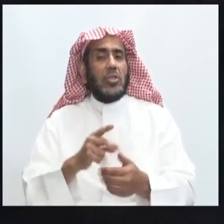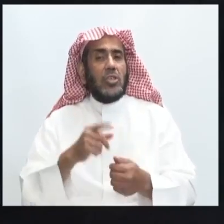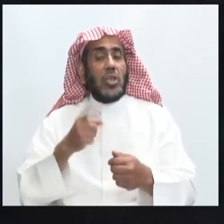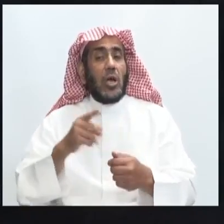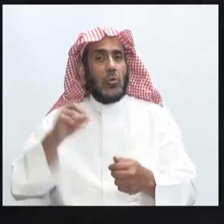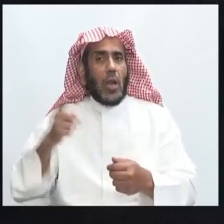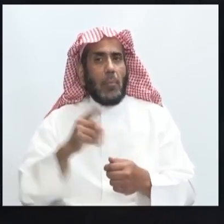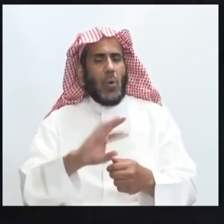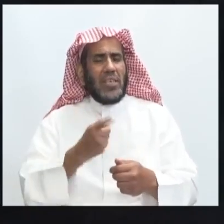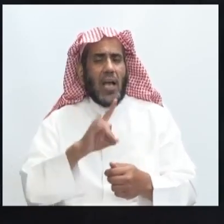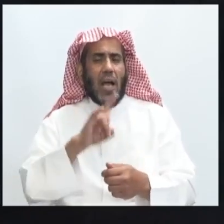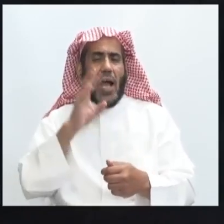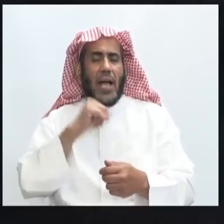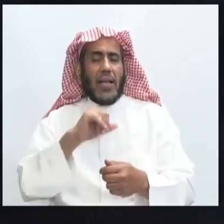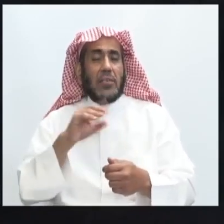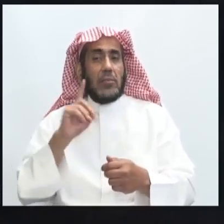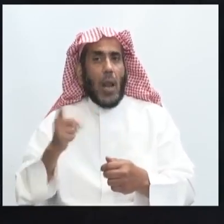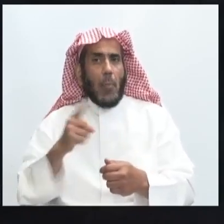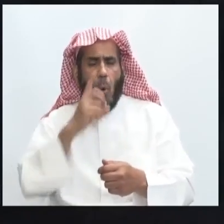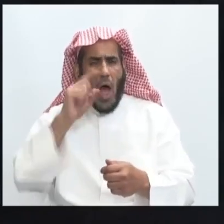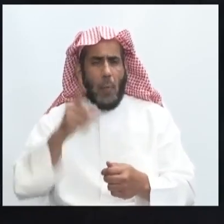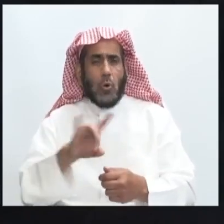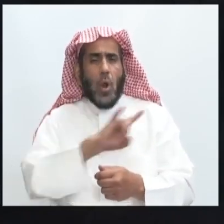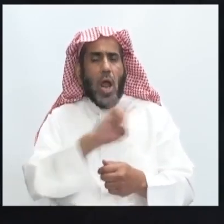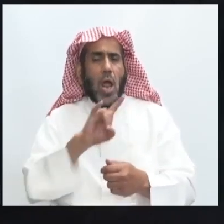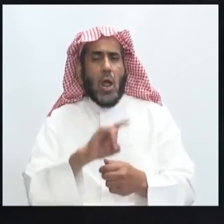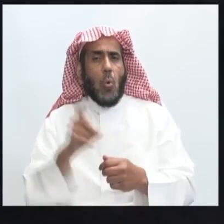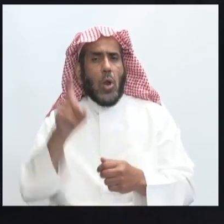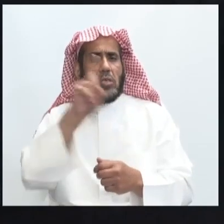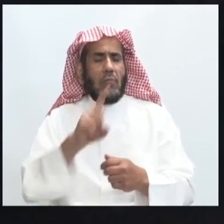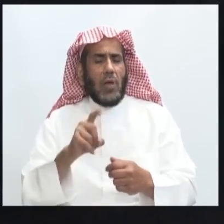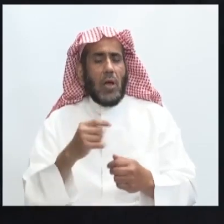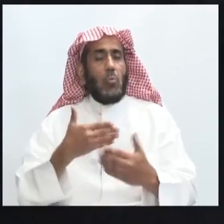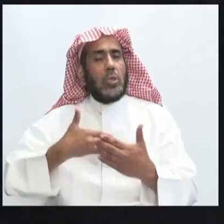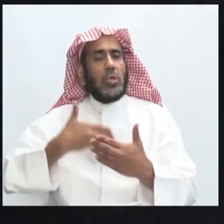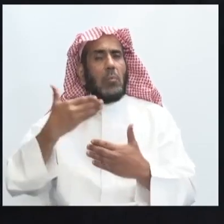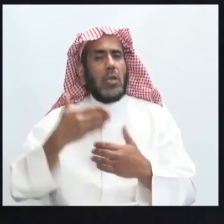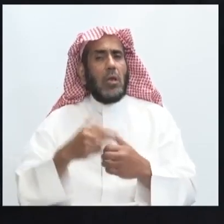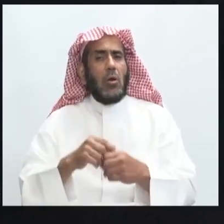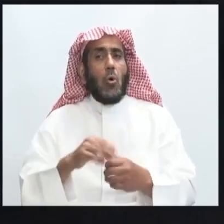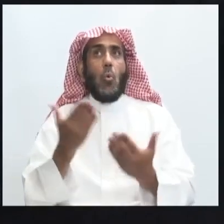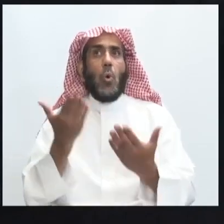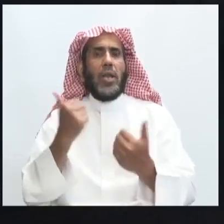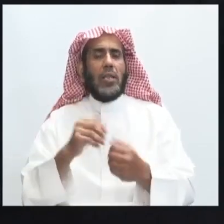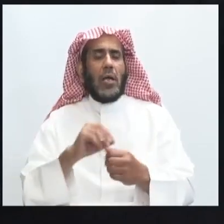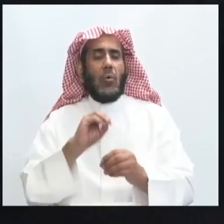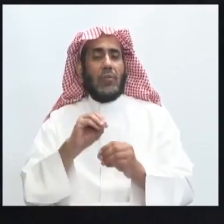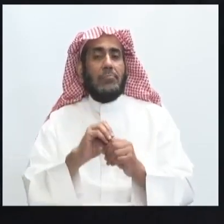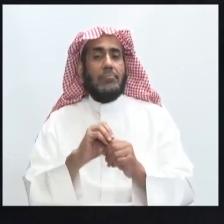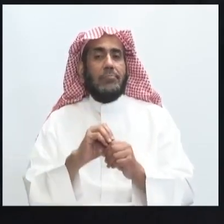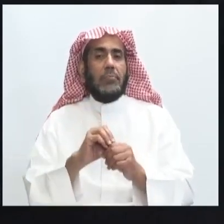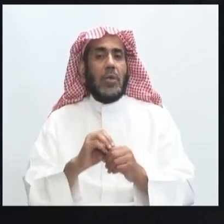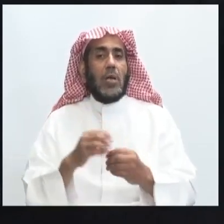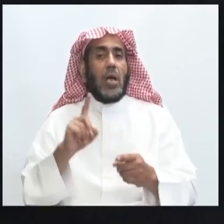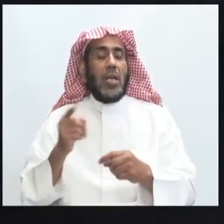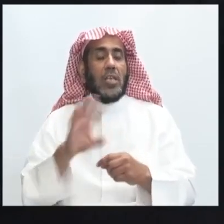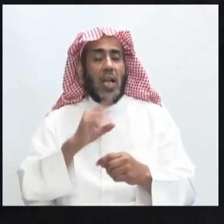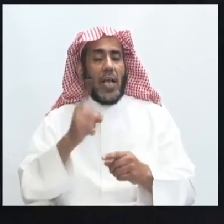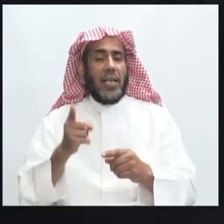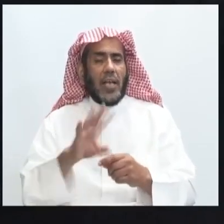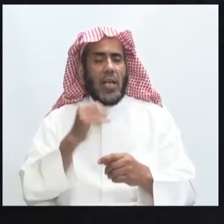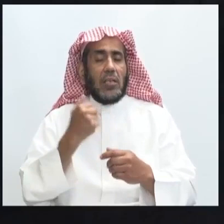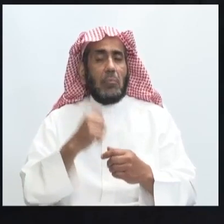وانشاء غير طلبي والطلب هو الامر والنهي والاستفهام والتمني والنداء وعرفنا ايضا الانشاء غير طلبي